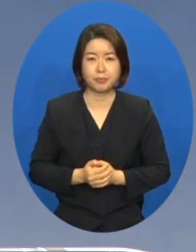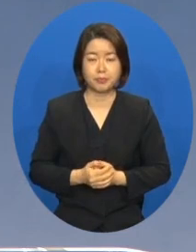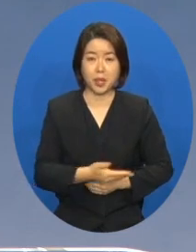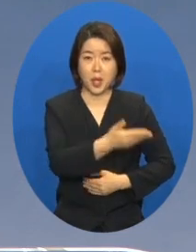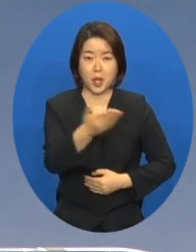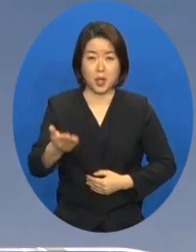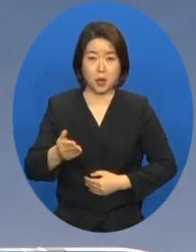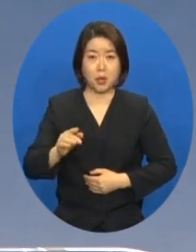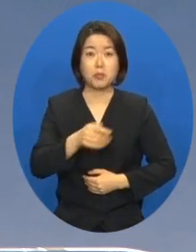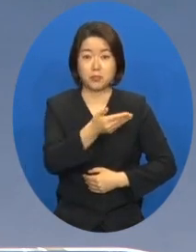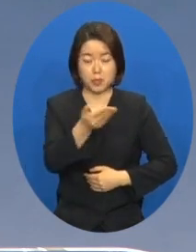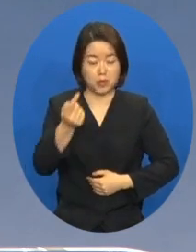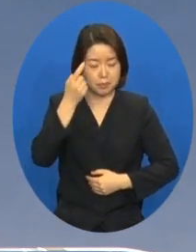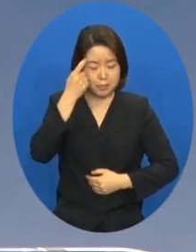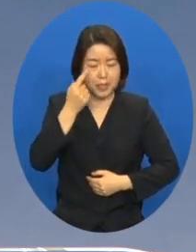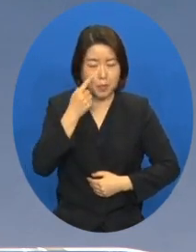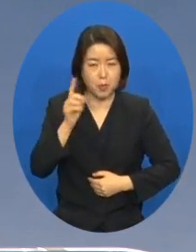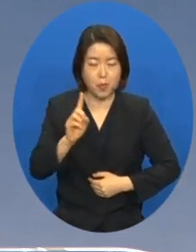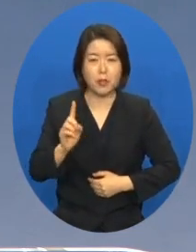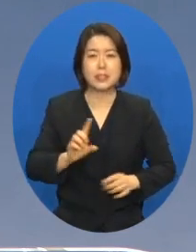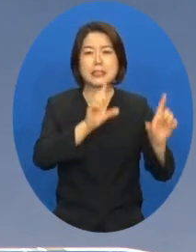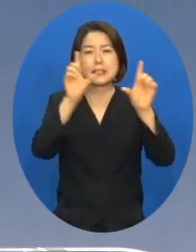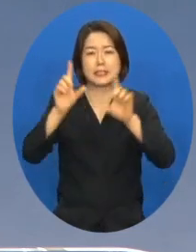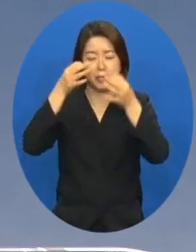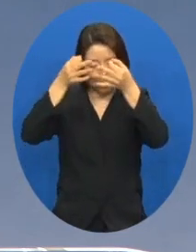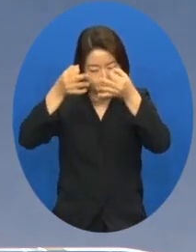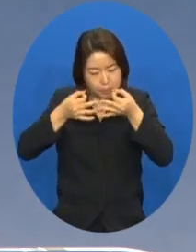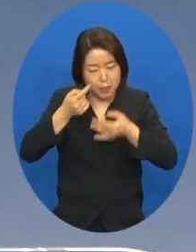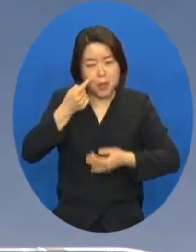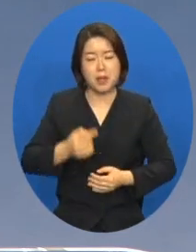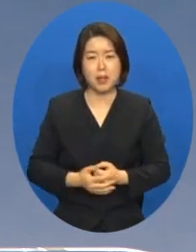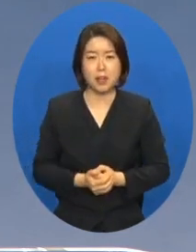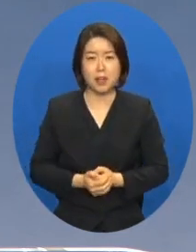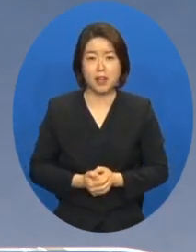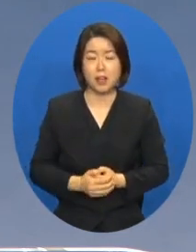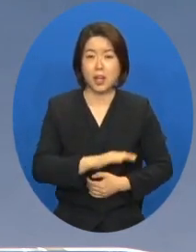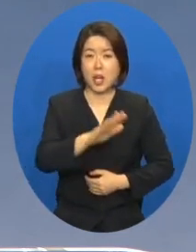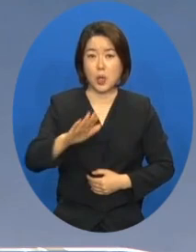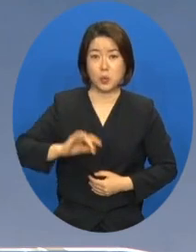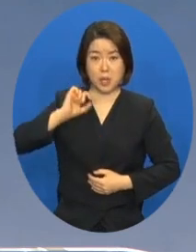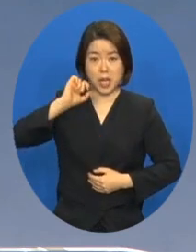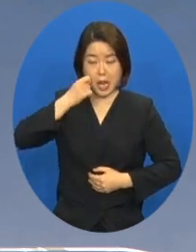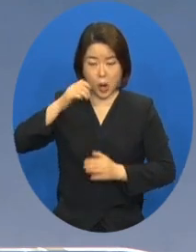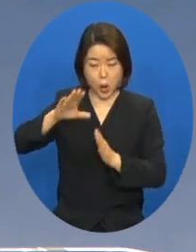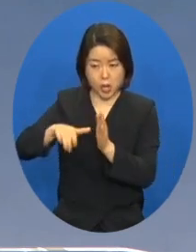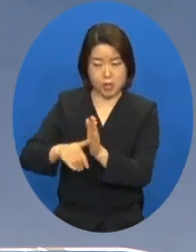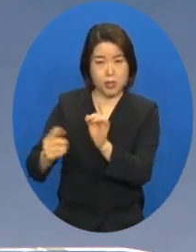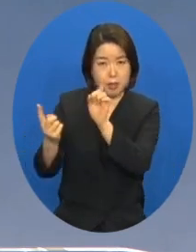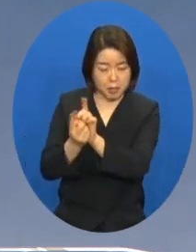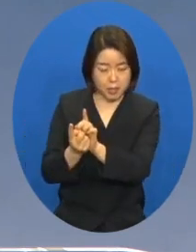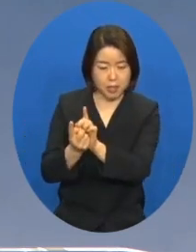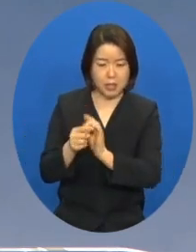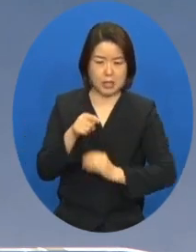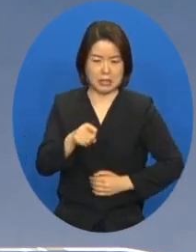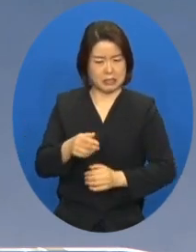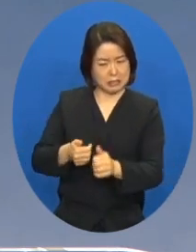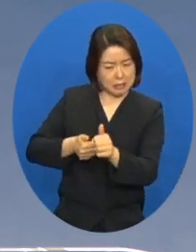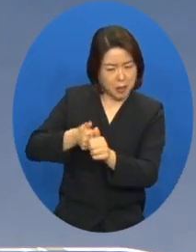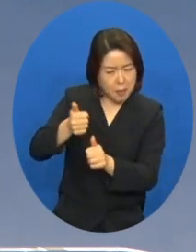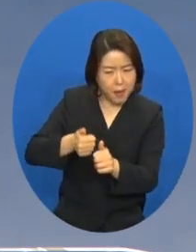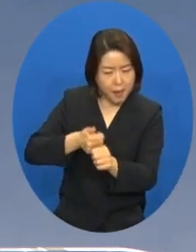한번 돌아보시기 바랍니다. 우리가 어려운 때를 만나서 이 어려움을 극복해 보려고